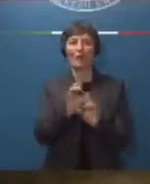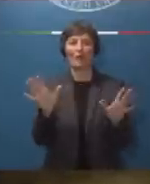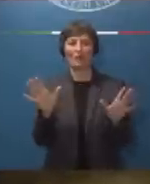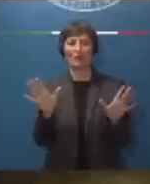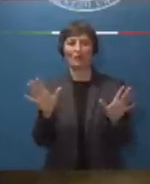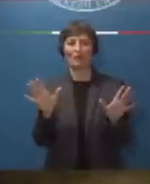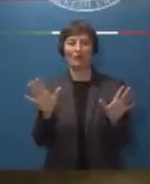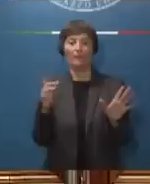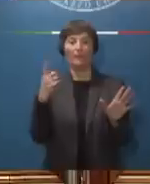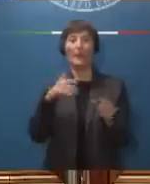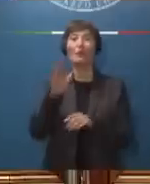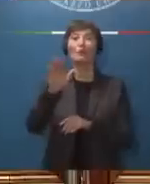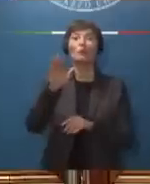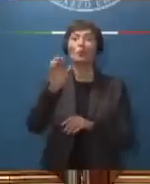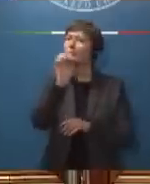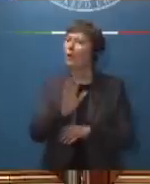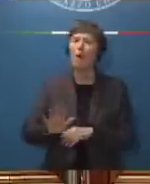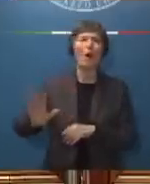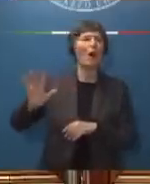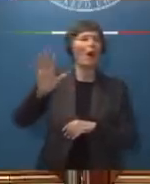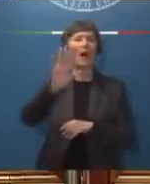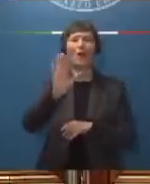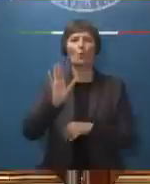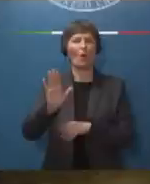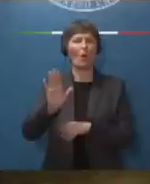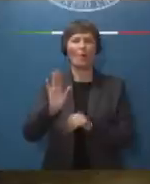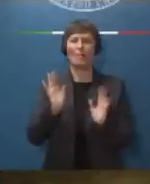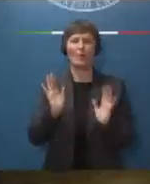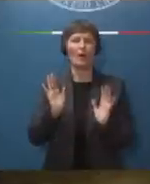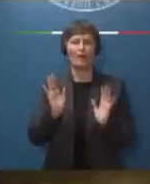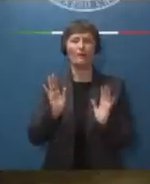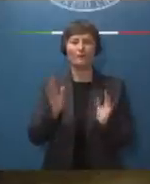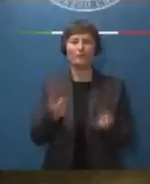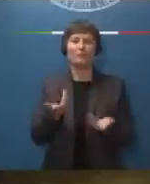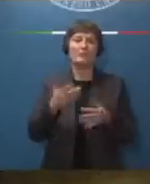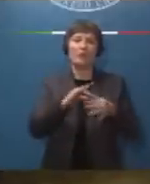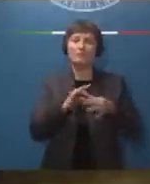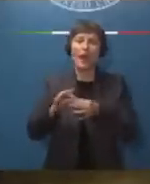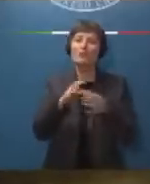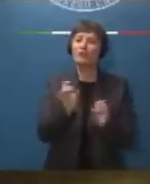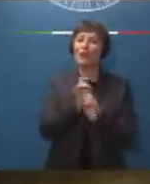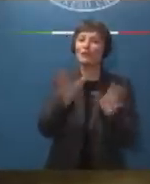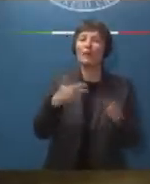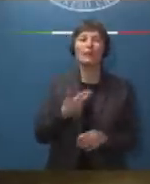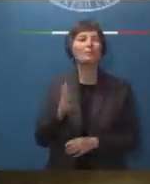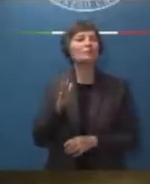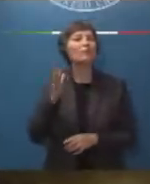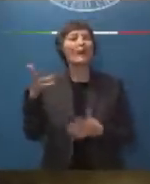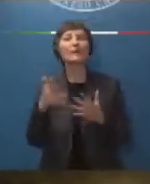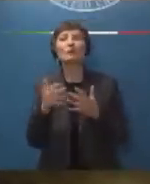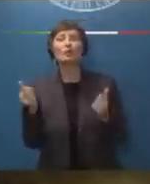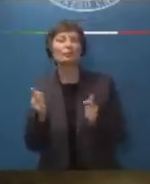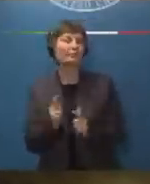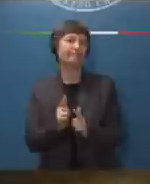è un futuro europeo è un futuro di pace e di libertà e non ci sono altre soluzioni possibili